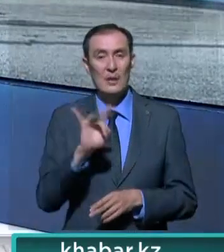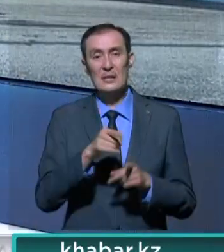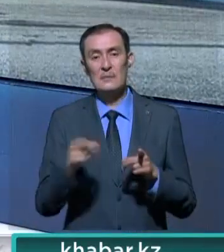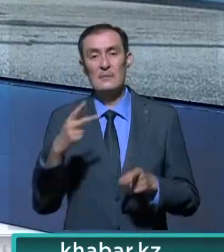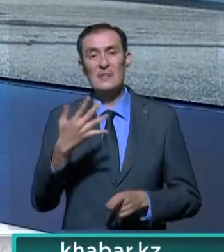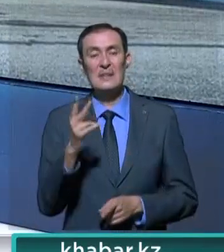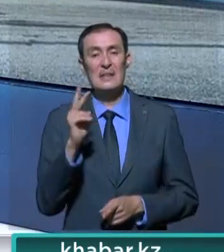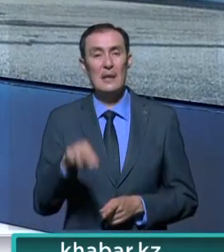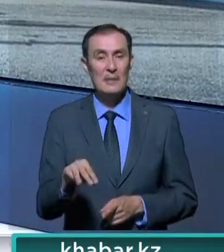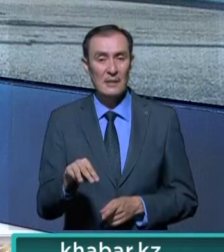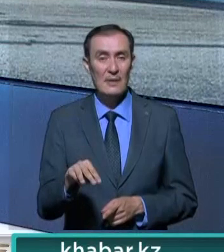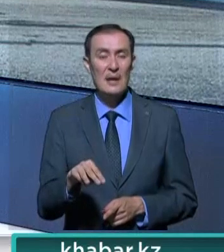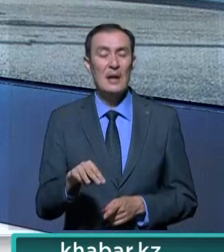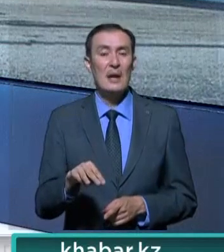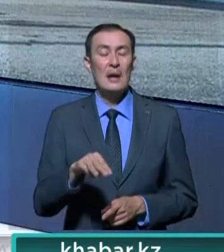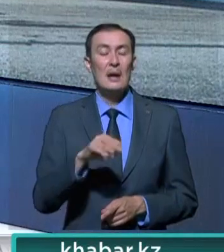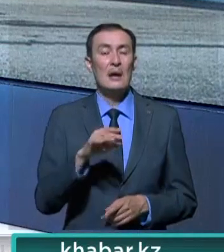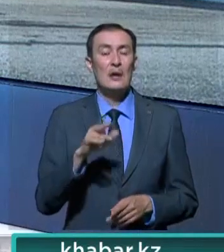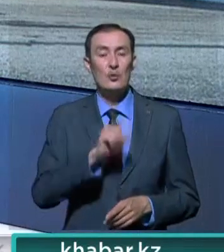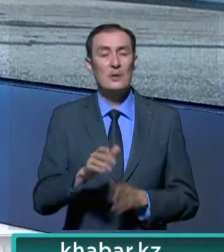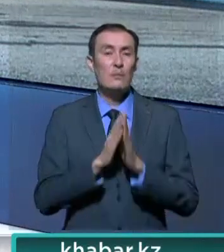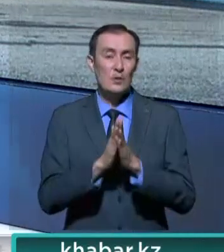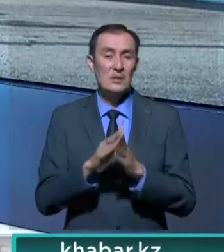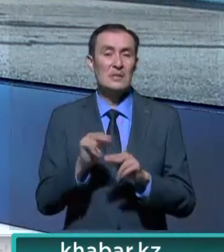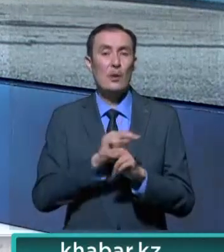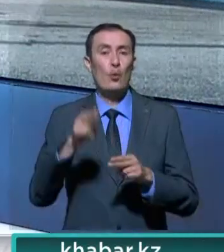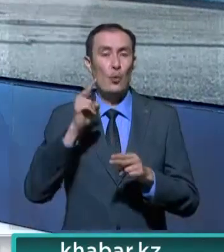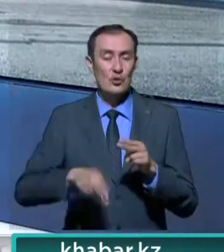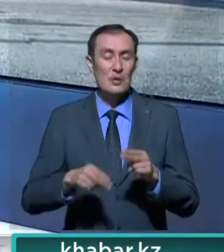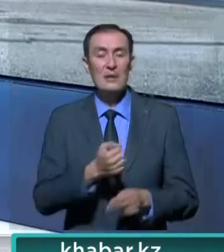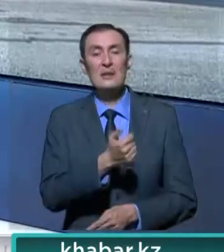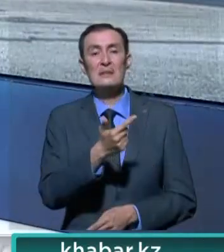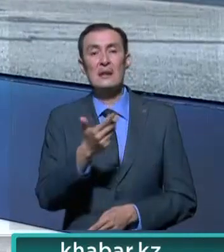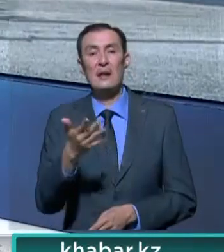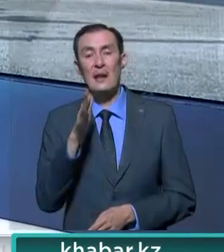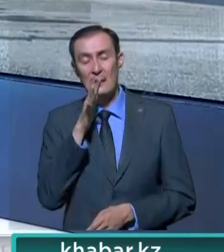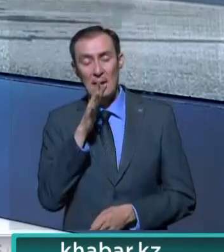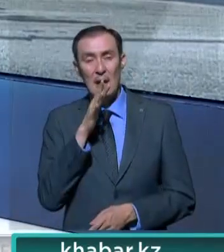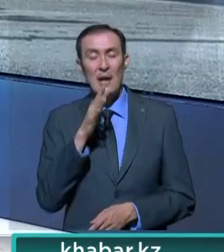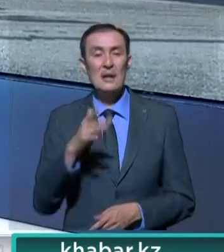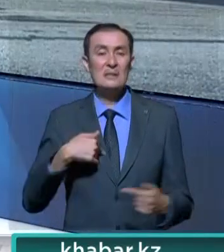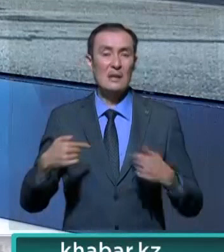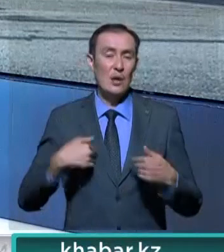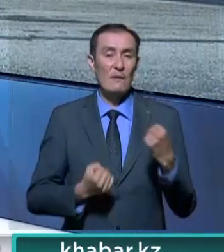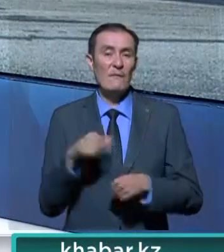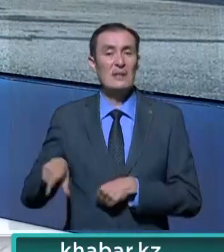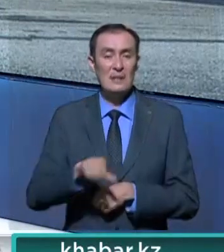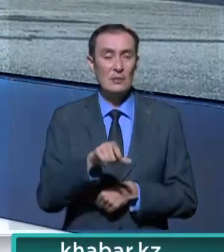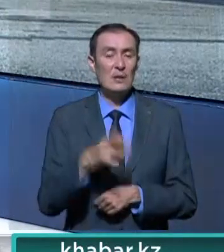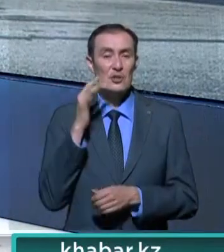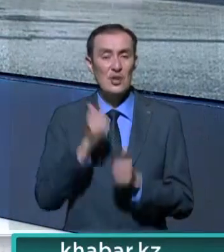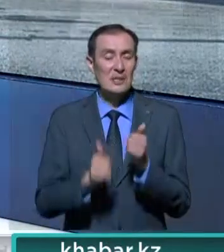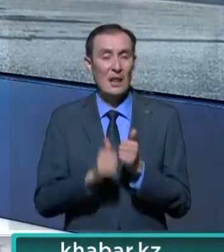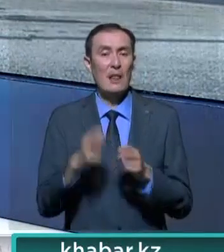в 25 километров Мастек-Кызан. Жители просят доделать уже несколько лет. Больше всего от бездорожья страдают водители, чей транспорт